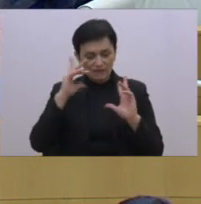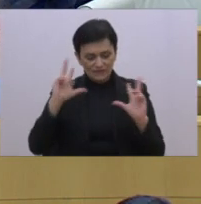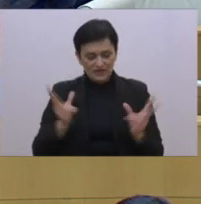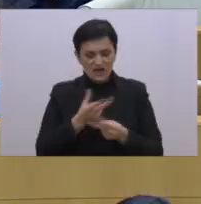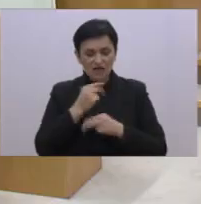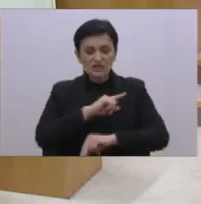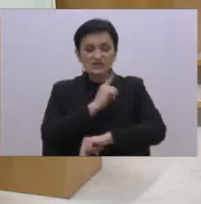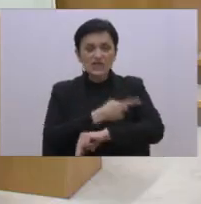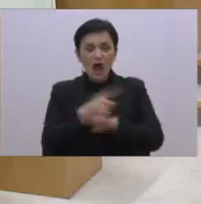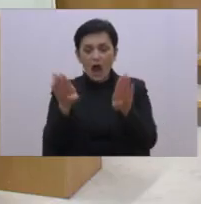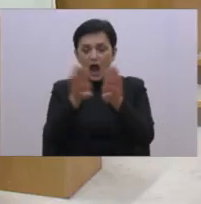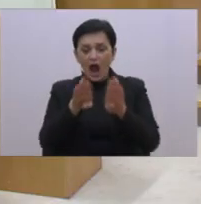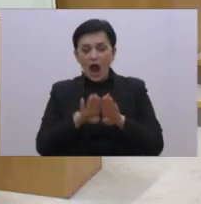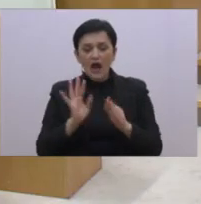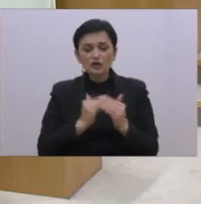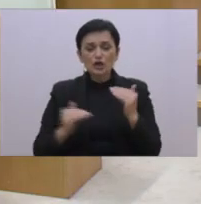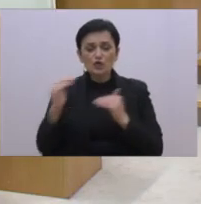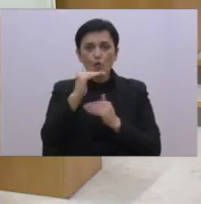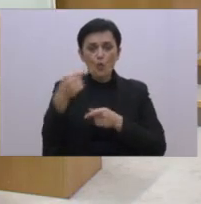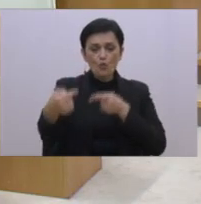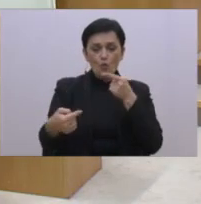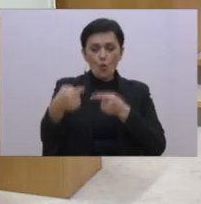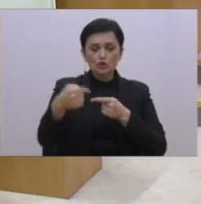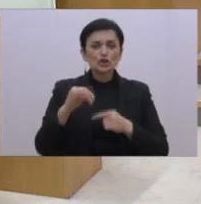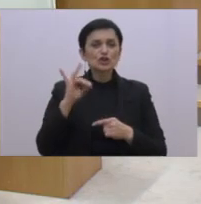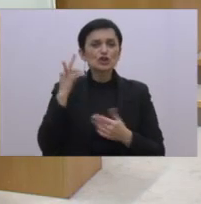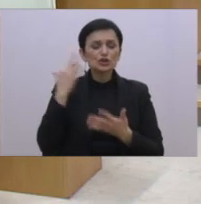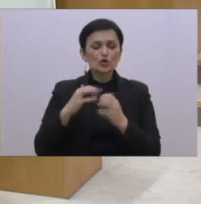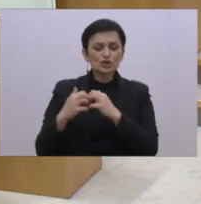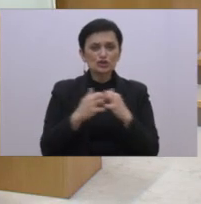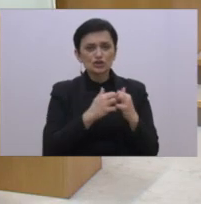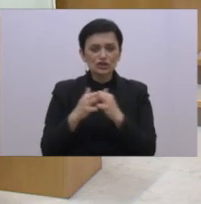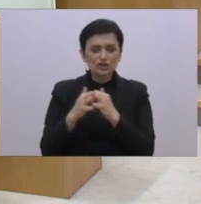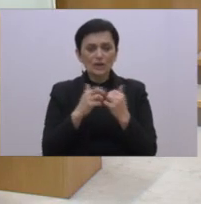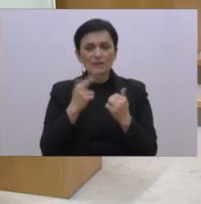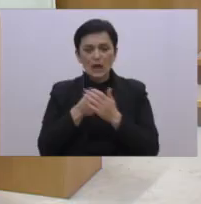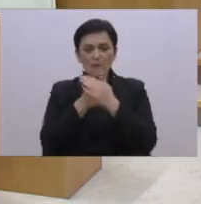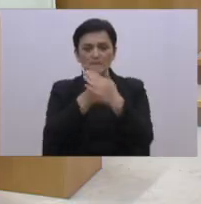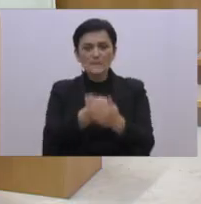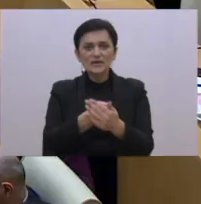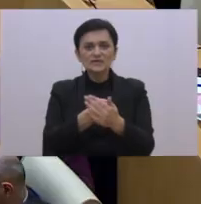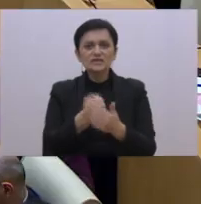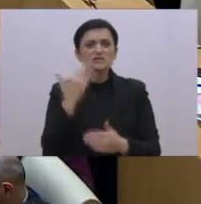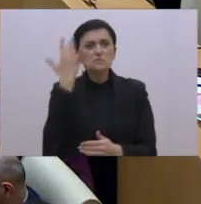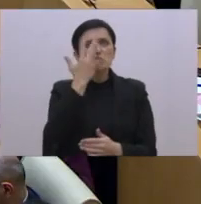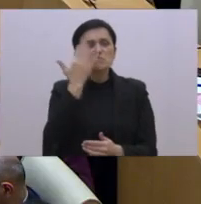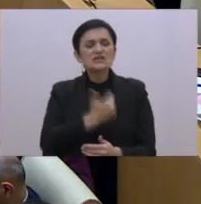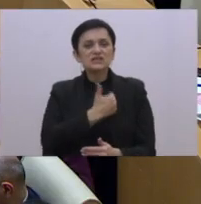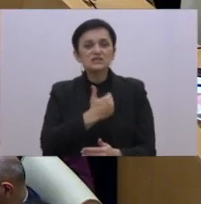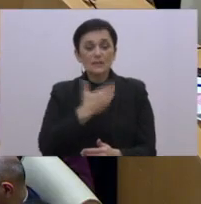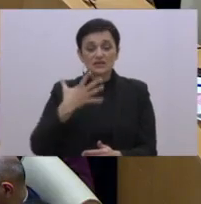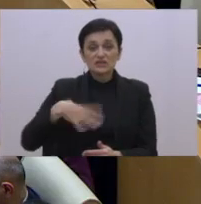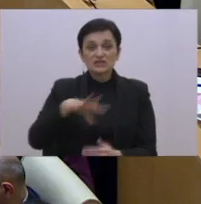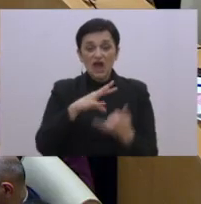ძალით არათანაზომადად აღმატებულ მოწინააღმდეგესთან ისტორიულ ჭიდილში და მიაღწიოს სანუკვარ მიზნებს: